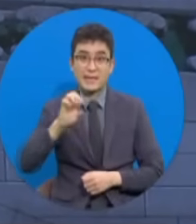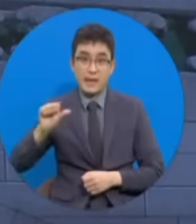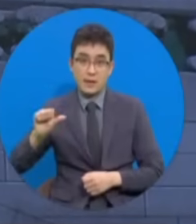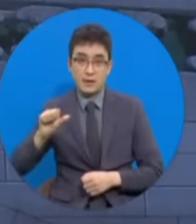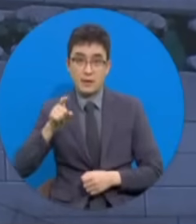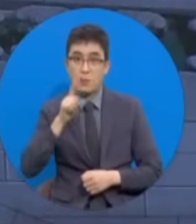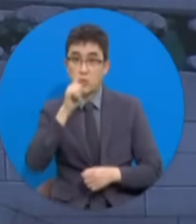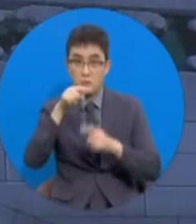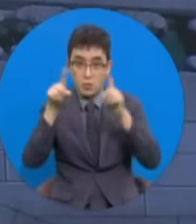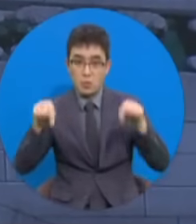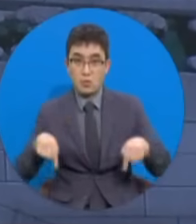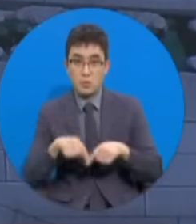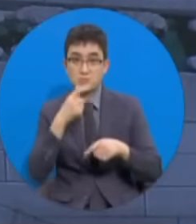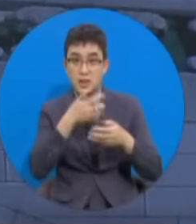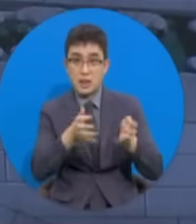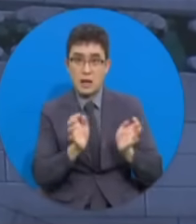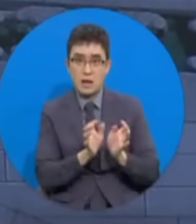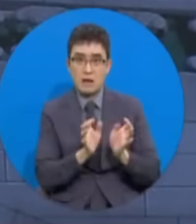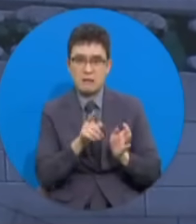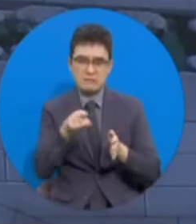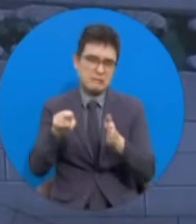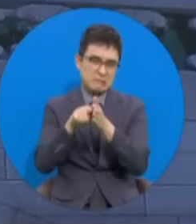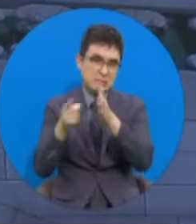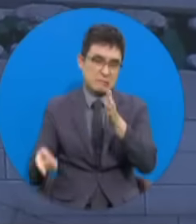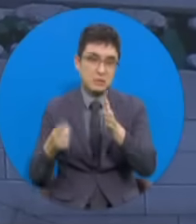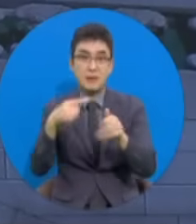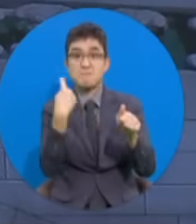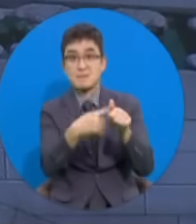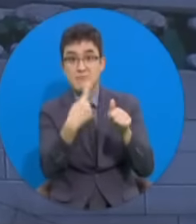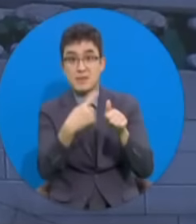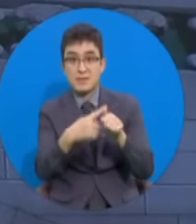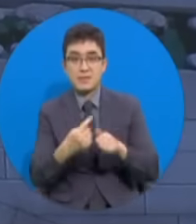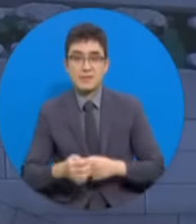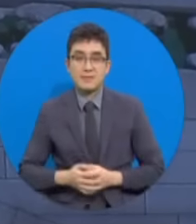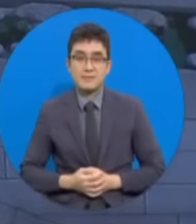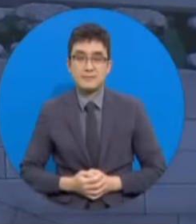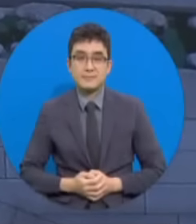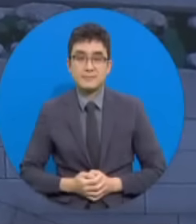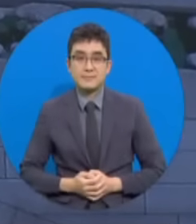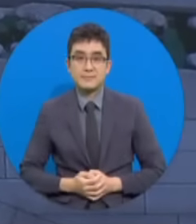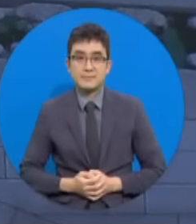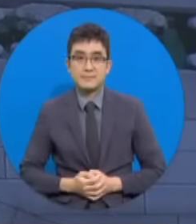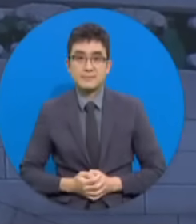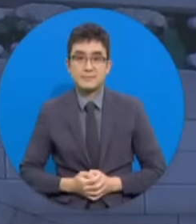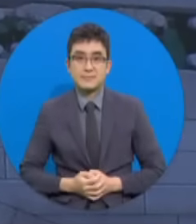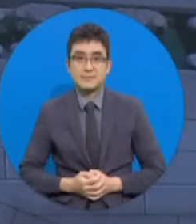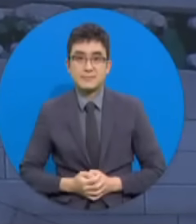보고서를 불신했던 발언을 비판한 것으로 해석됩니다. 이야기 들어보시죠.